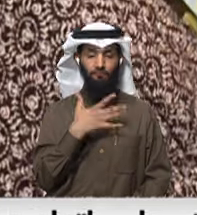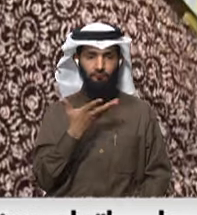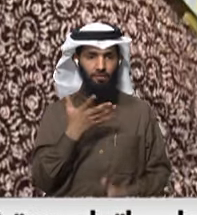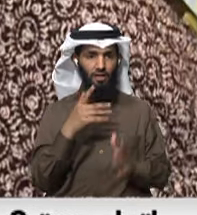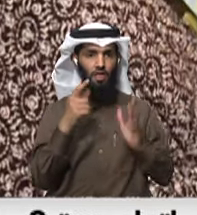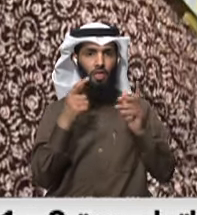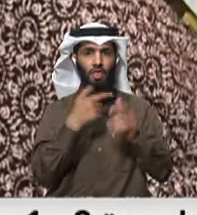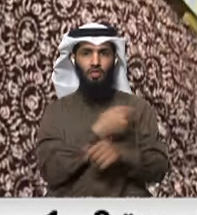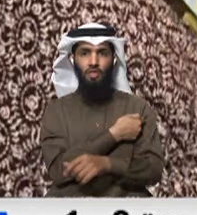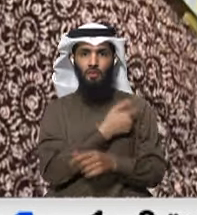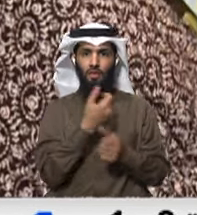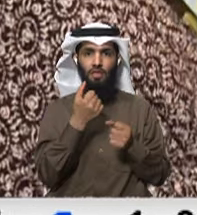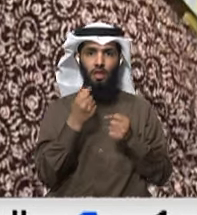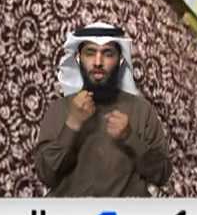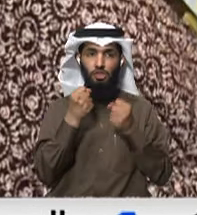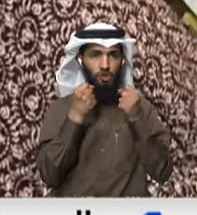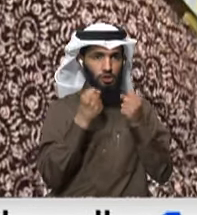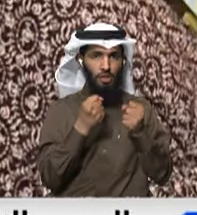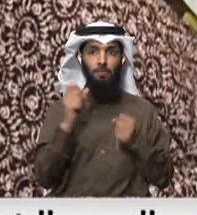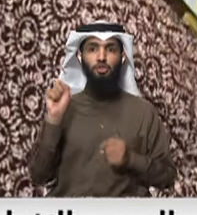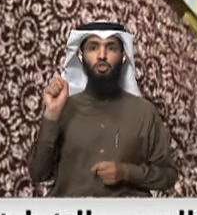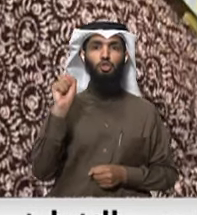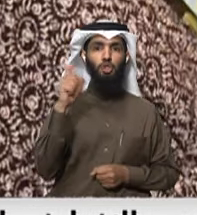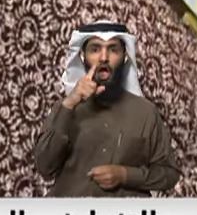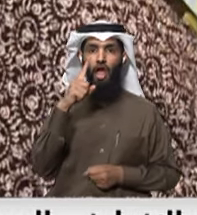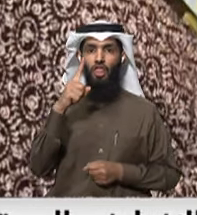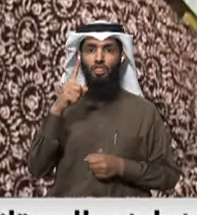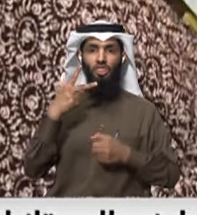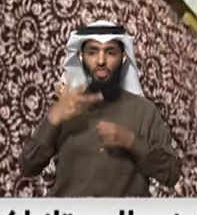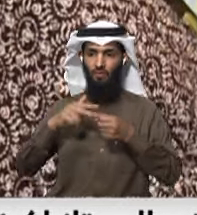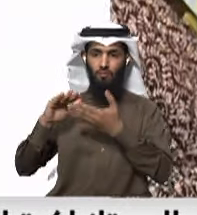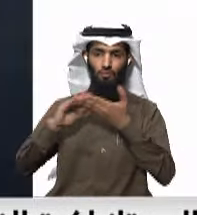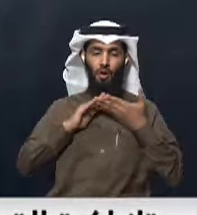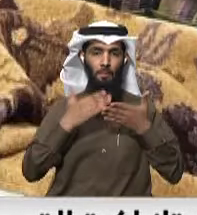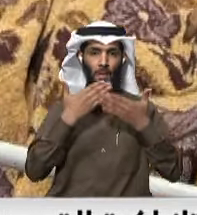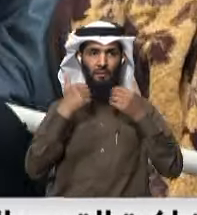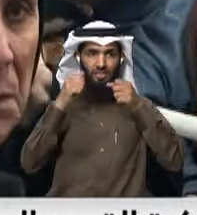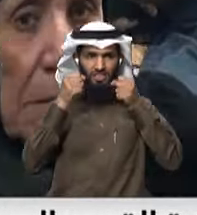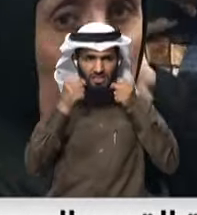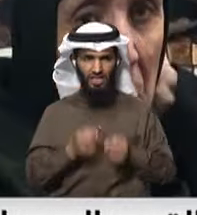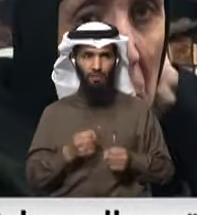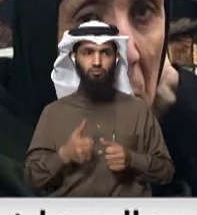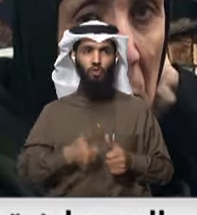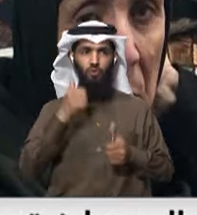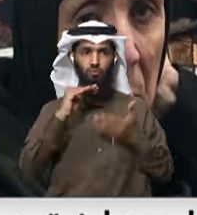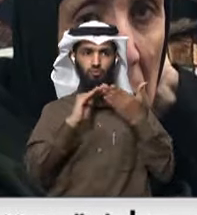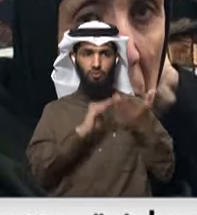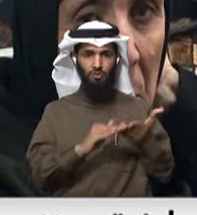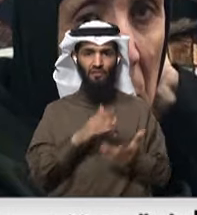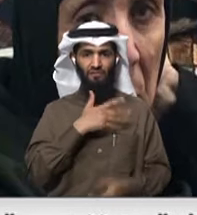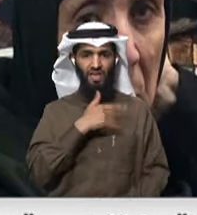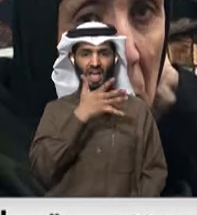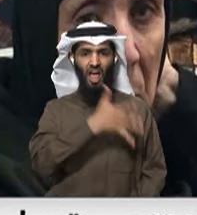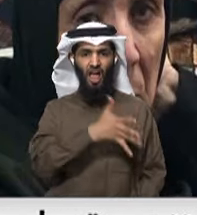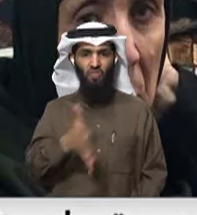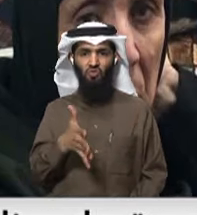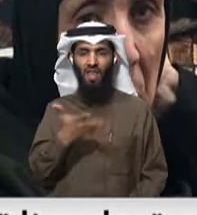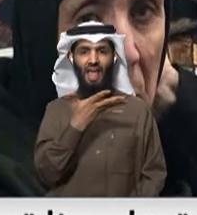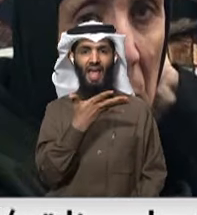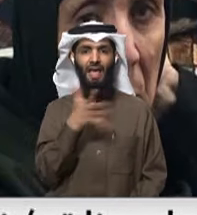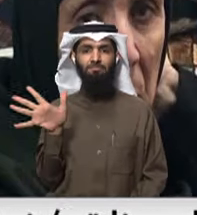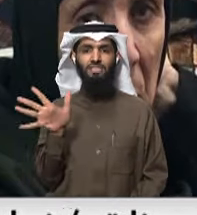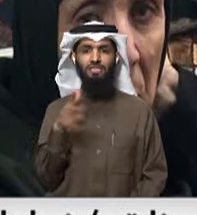بعد اكثر من شهر وذكر جبريسوس انهم قدموا العلاج ل 50 طفلا يعانون سوء التغذيه حاد